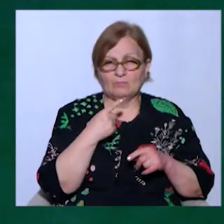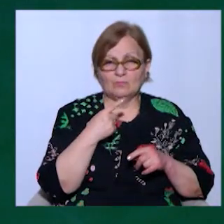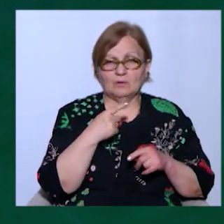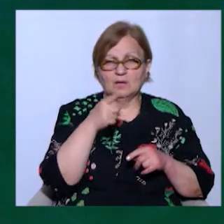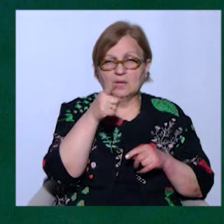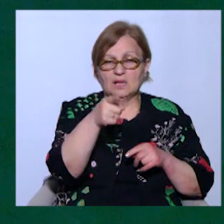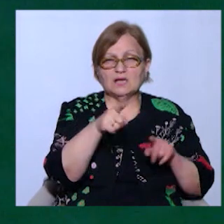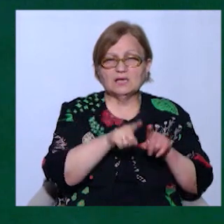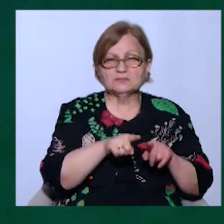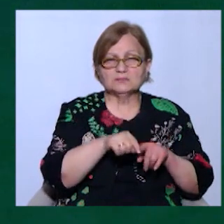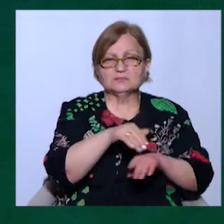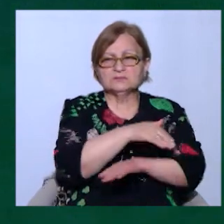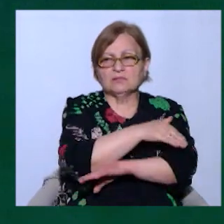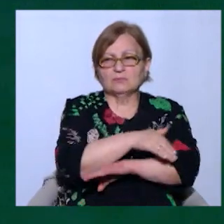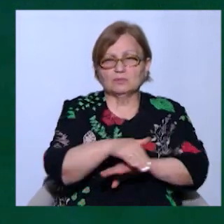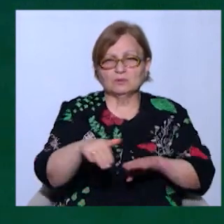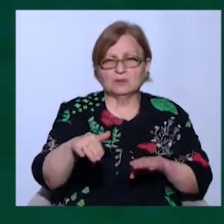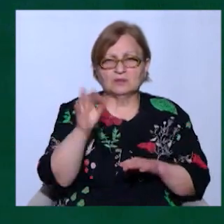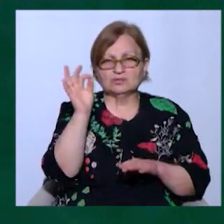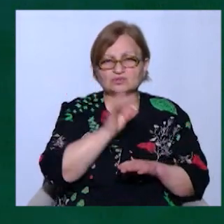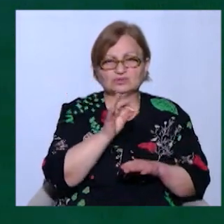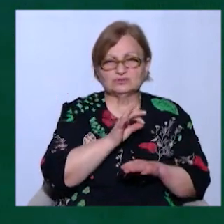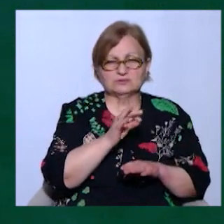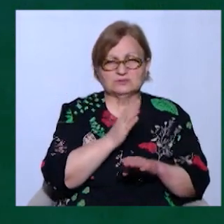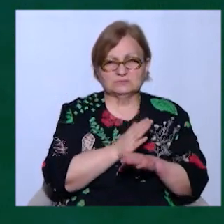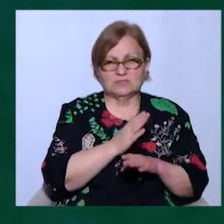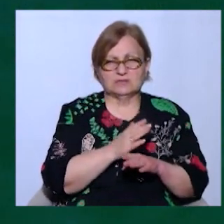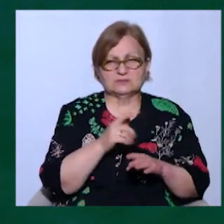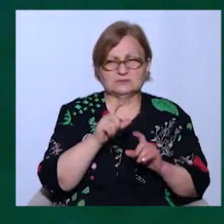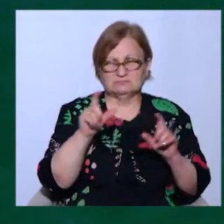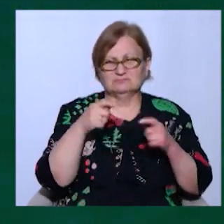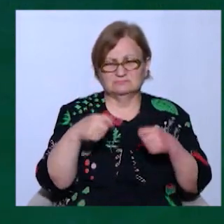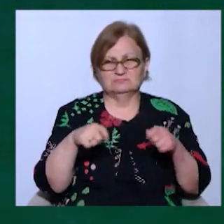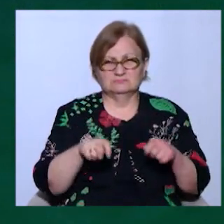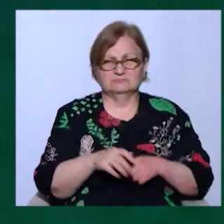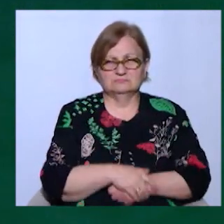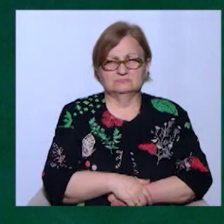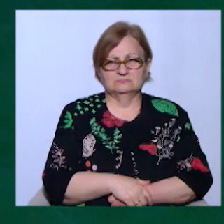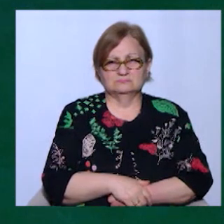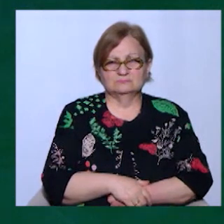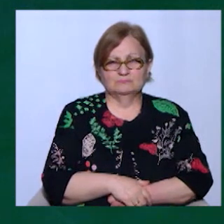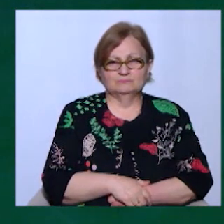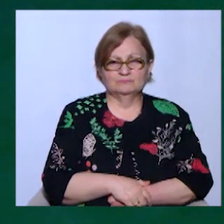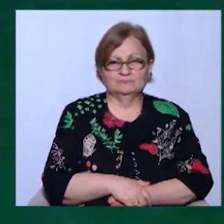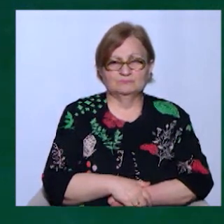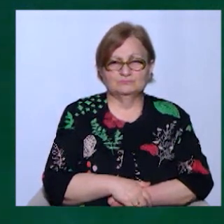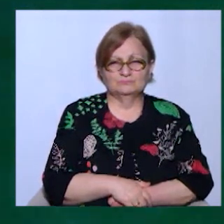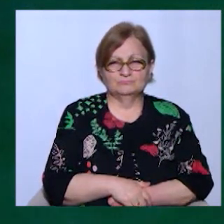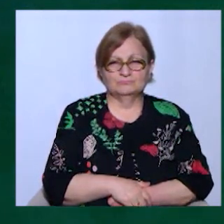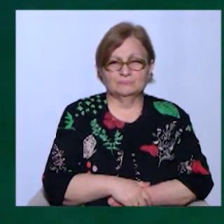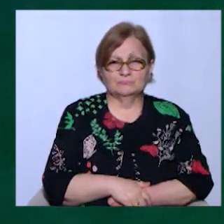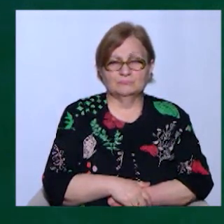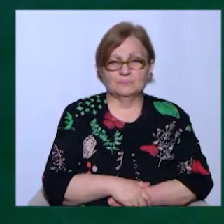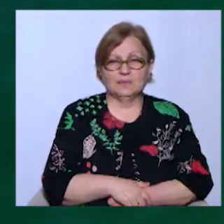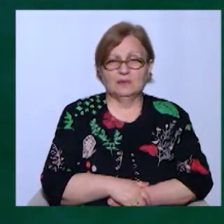ესეთი სამკუთხედები უფრო ხშირად არის დაკიდვაში? რეალობიდან გამომდინარე, თქვათ.